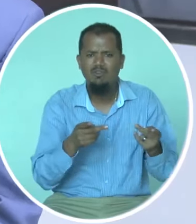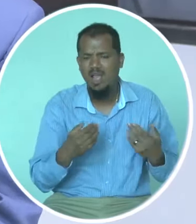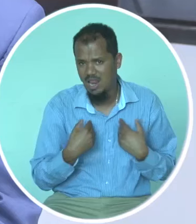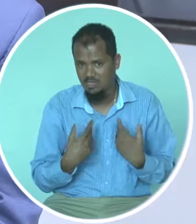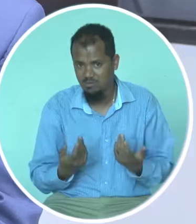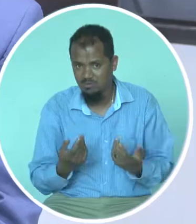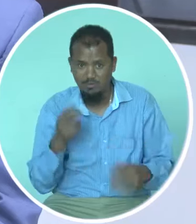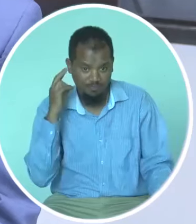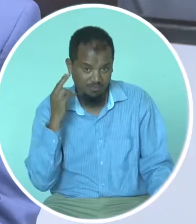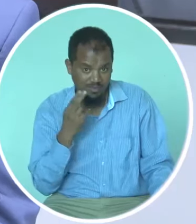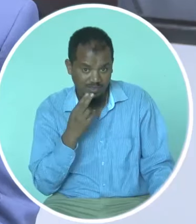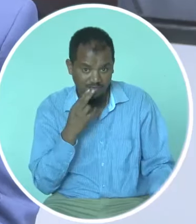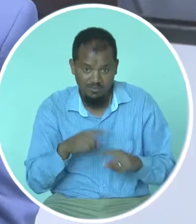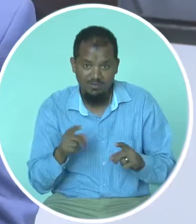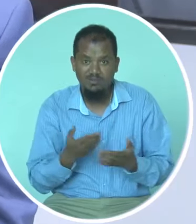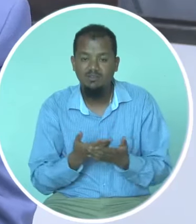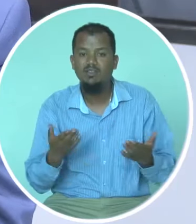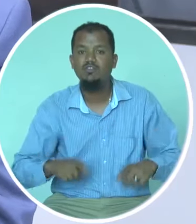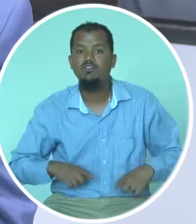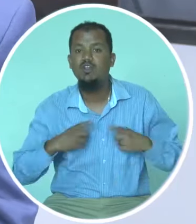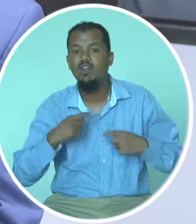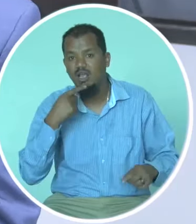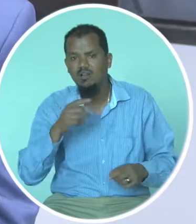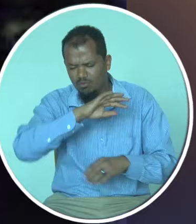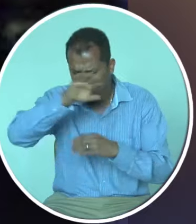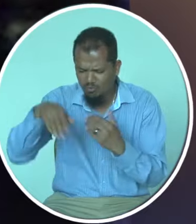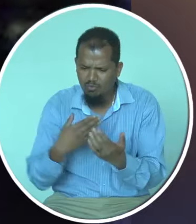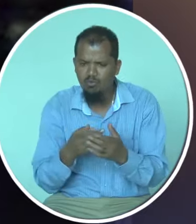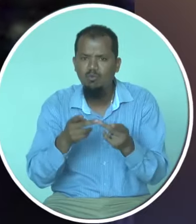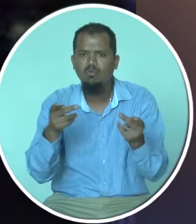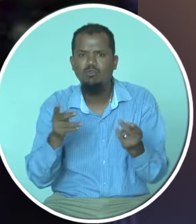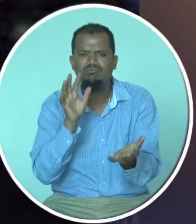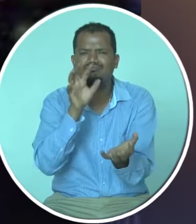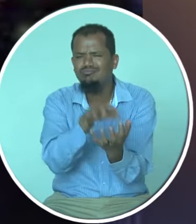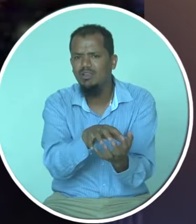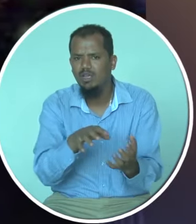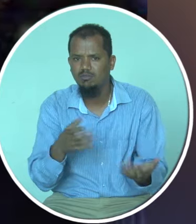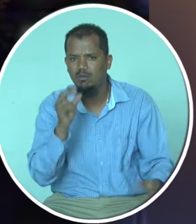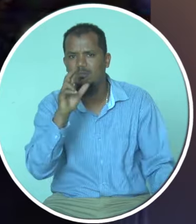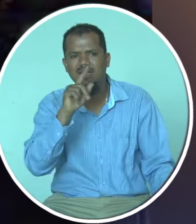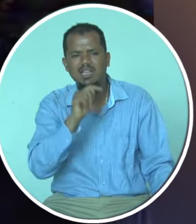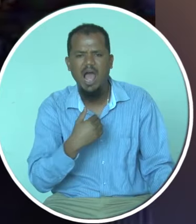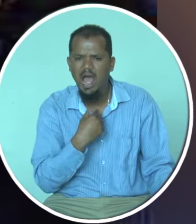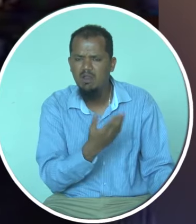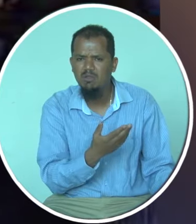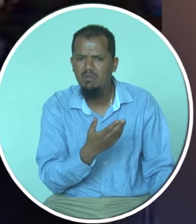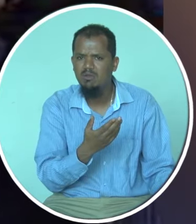አላቸው መስማት የተሳናቸው ግን የት ይኖራሉ ያለን እንደሆነ ሁሉም ቦታ ውስጥ ነው ተካተው ነው የሚኖሩ በርታ ውስጥ